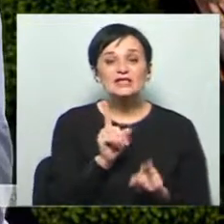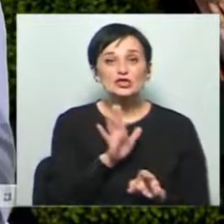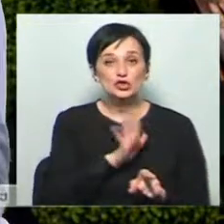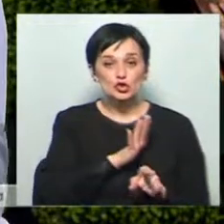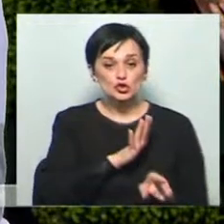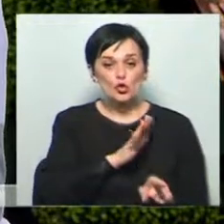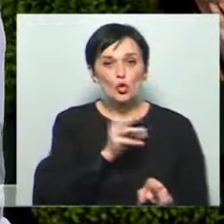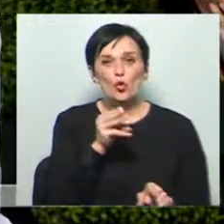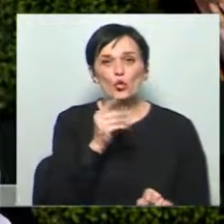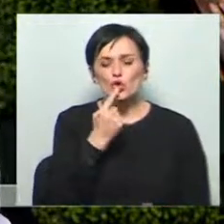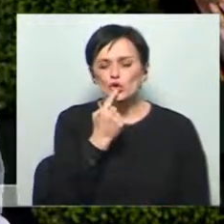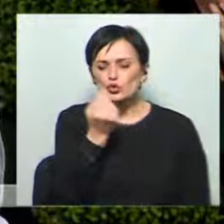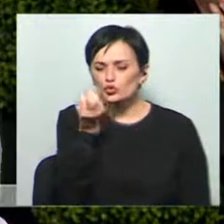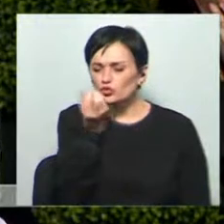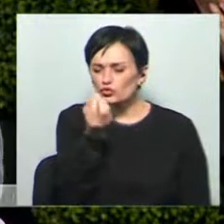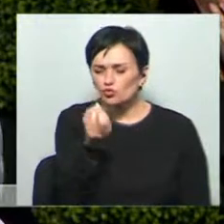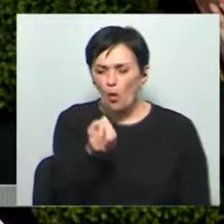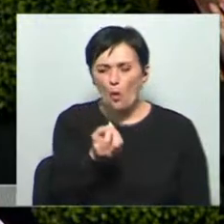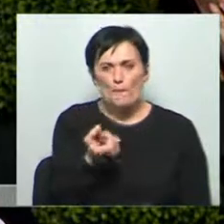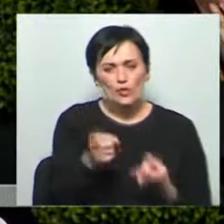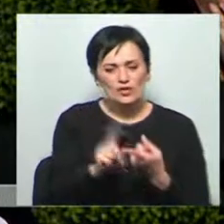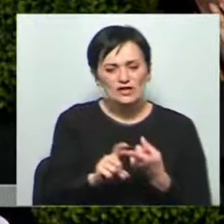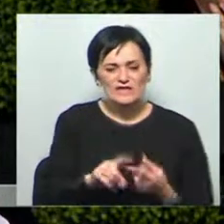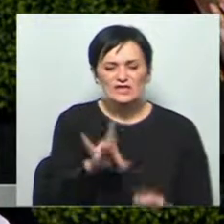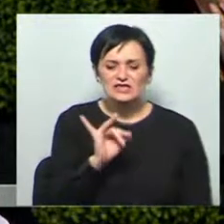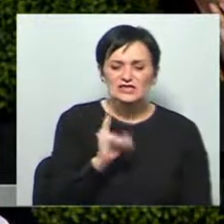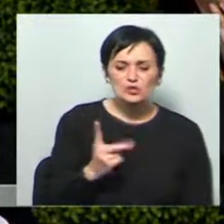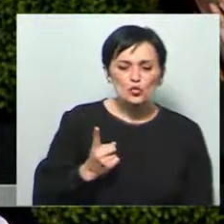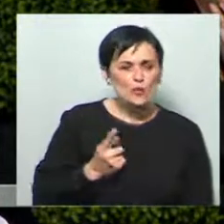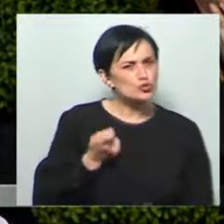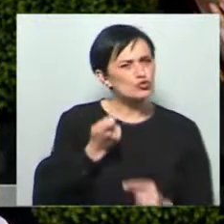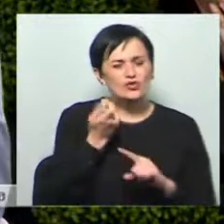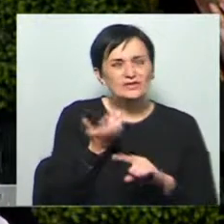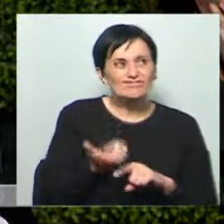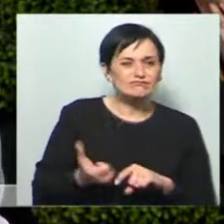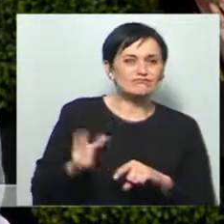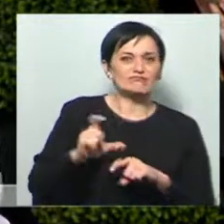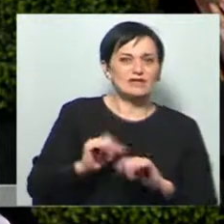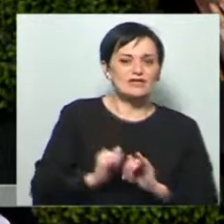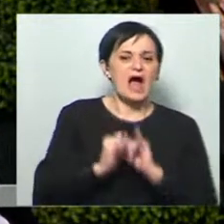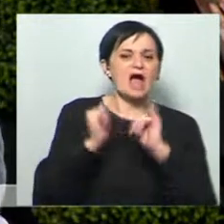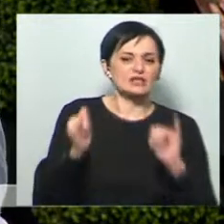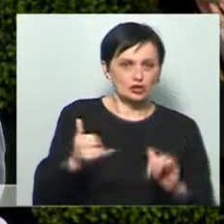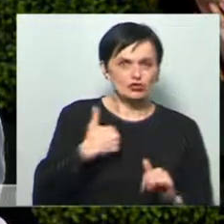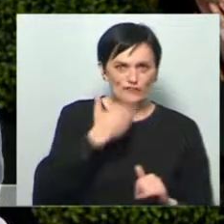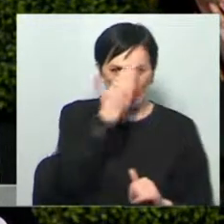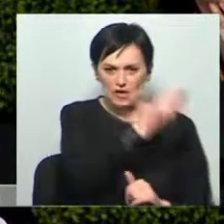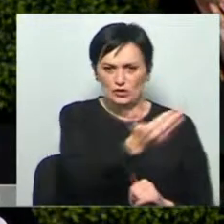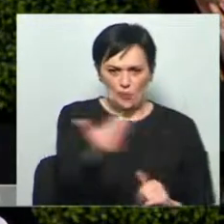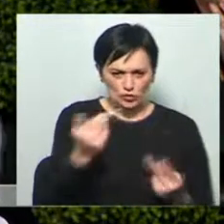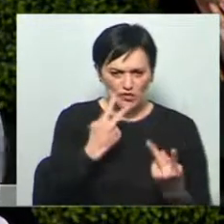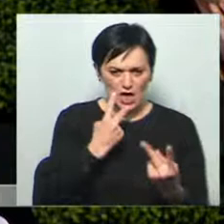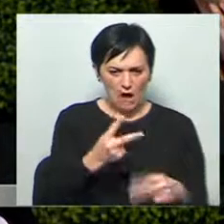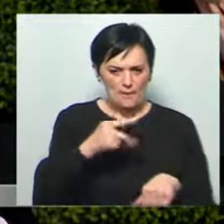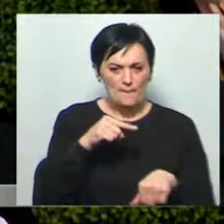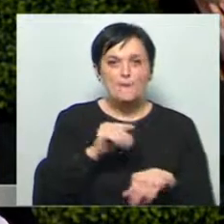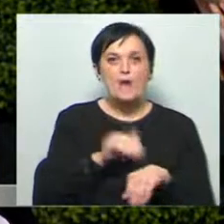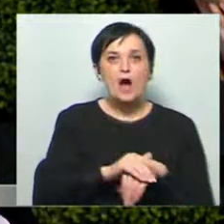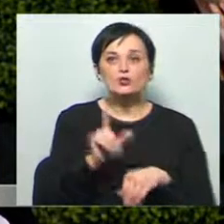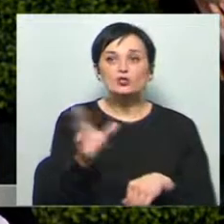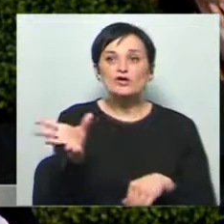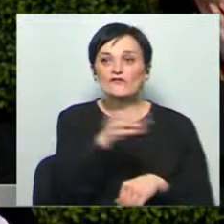ეს თრომბოსთან დაკავშირებული რისკები, მოლოდინები, ცოტა გადაჭარბებული იყო. ჩვენს მოსახლეობასაც ეტყობოდა, რომ ფაქტიურად ყველა